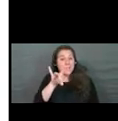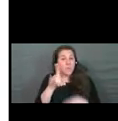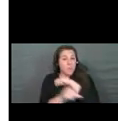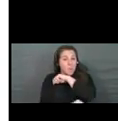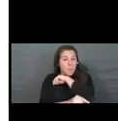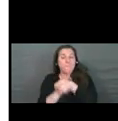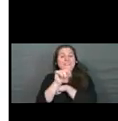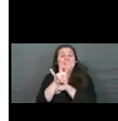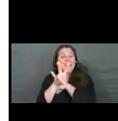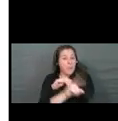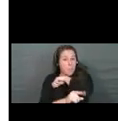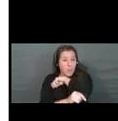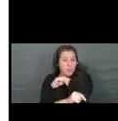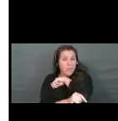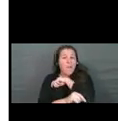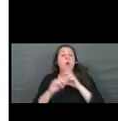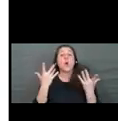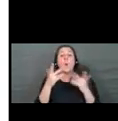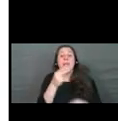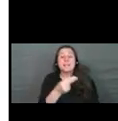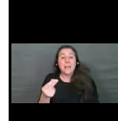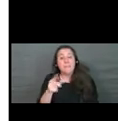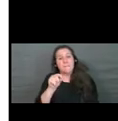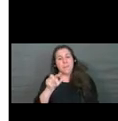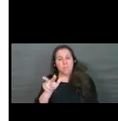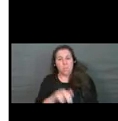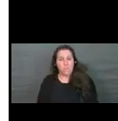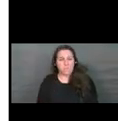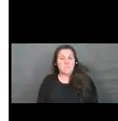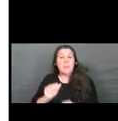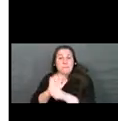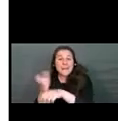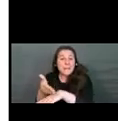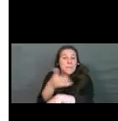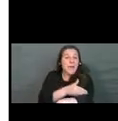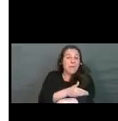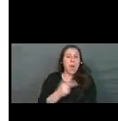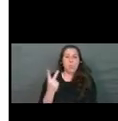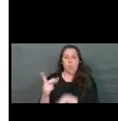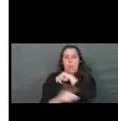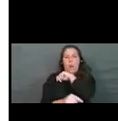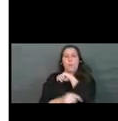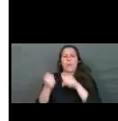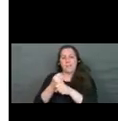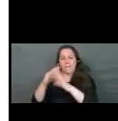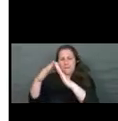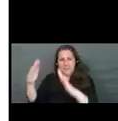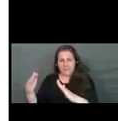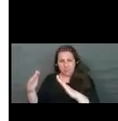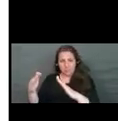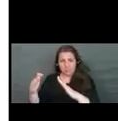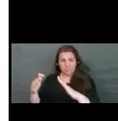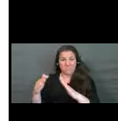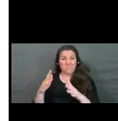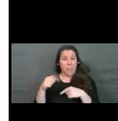27. Avant la pandémie, il y avait deux personnes qui faisaient surtout du télétravail. Et au moment où la pandémie est arrivée, ben, ça a été tout le